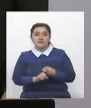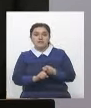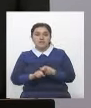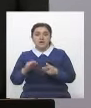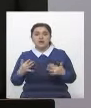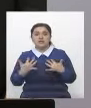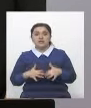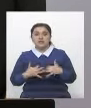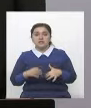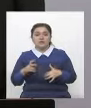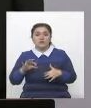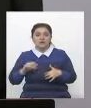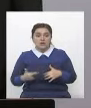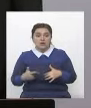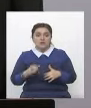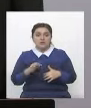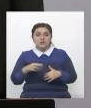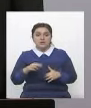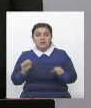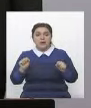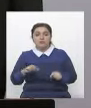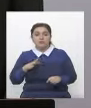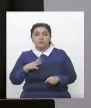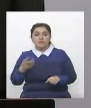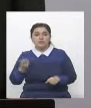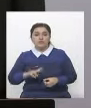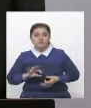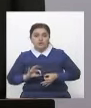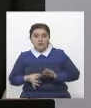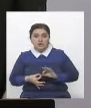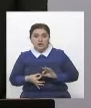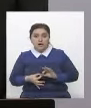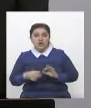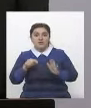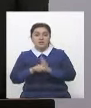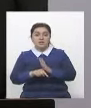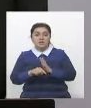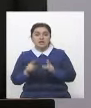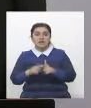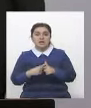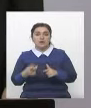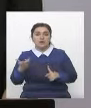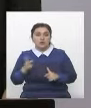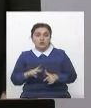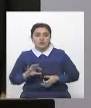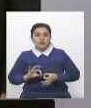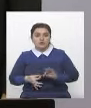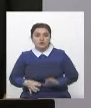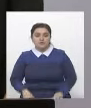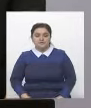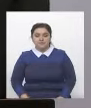В зависимости от количества слогов, стопа может быть двусложной или